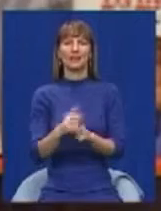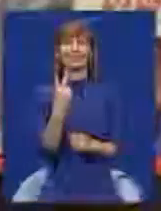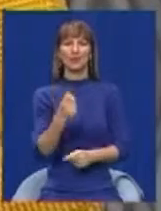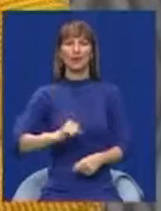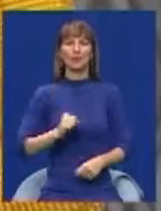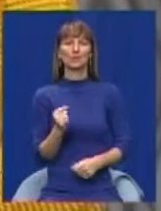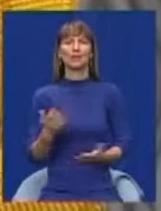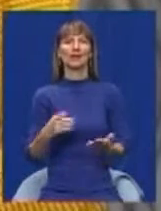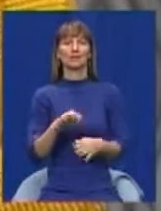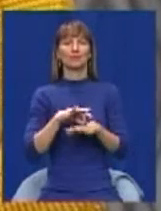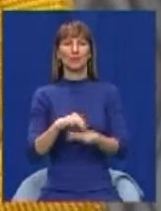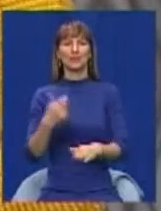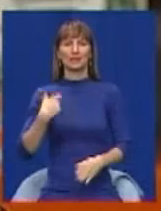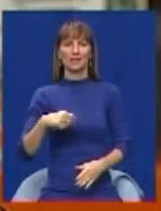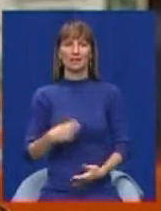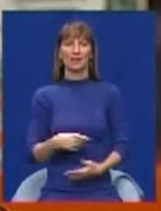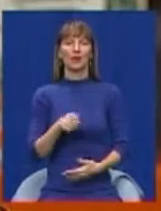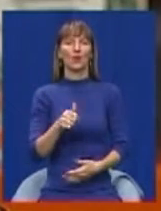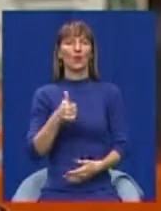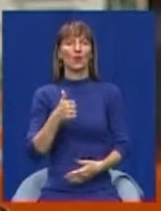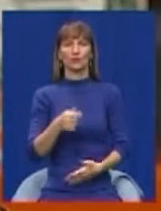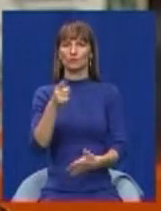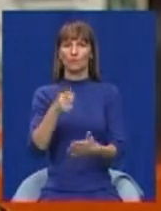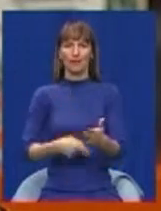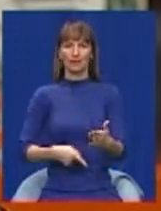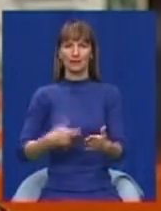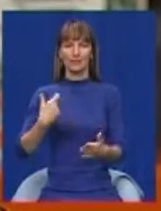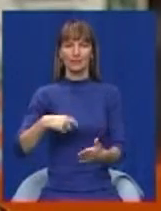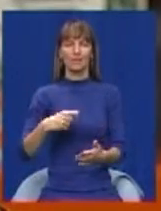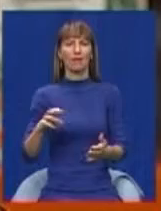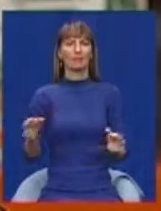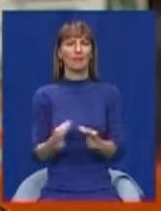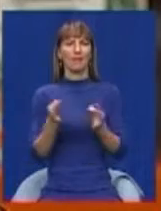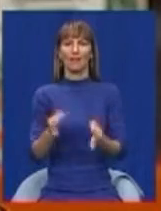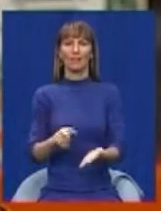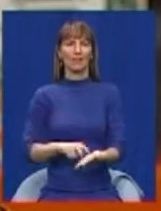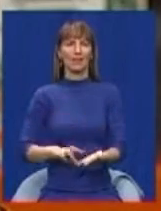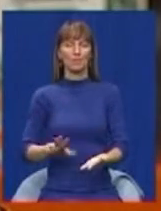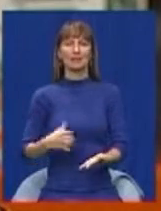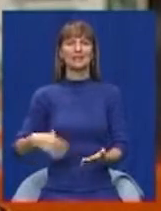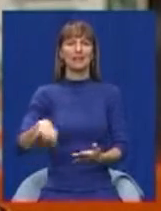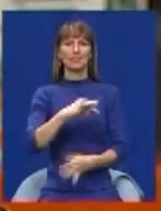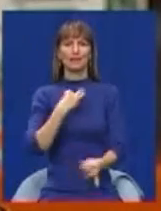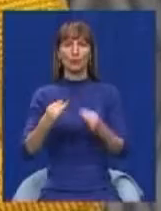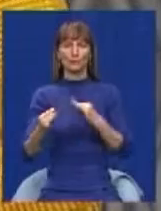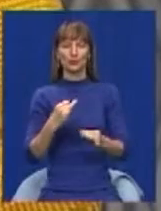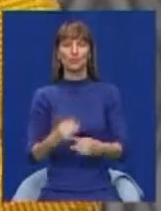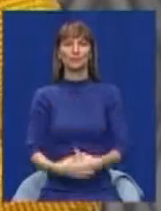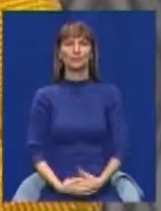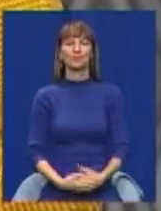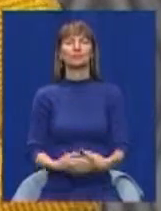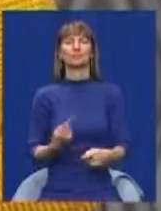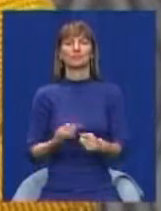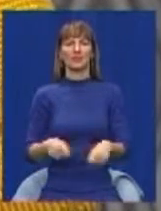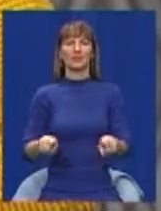подружки. Як вони себе поводять? Вони дуже впевнені в собі, ніколи не бояться, зі всіма спілкуються. Так,